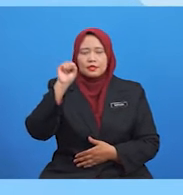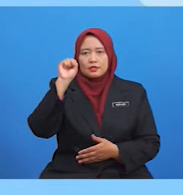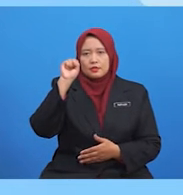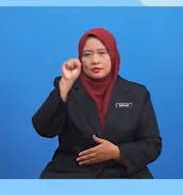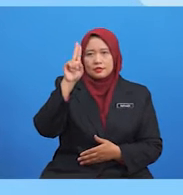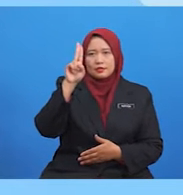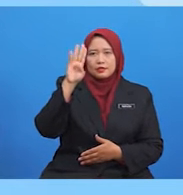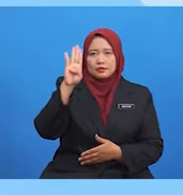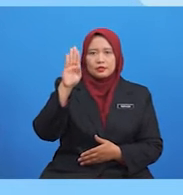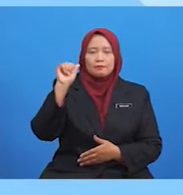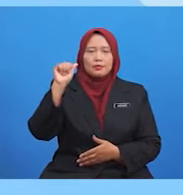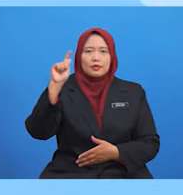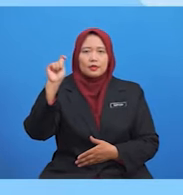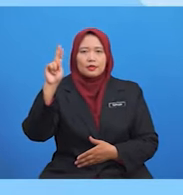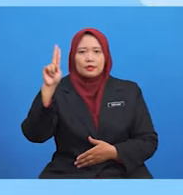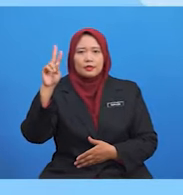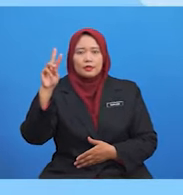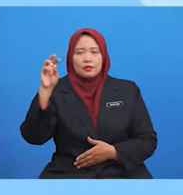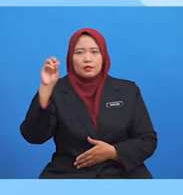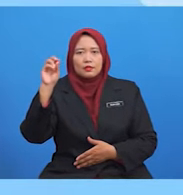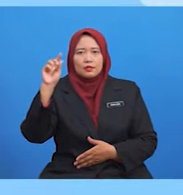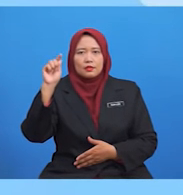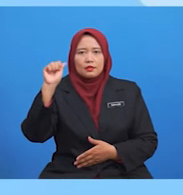Jawapan soalan ketiga ialah